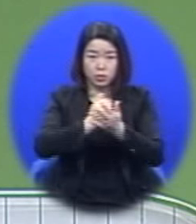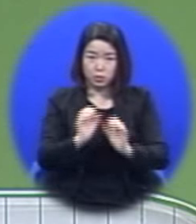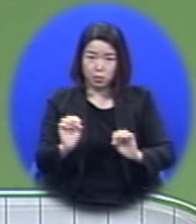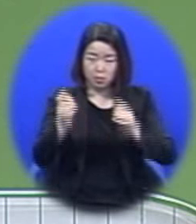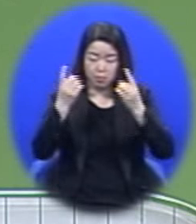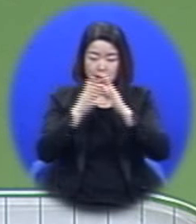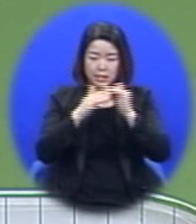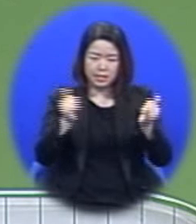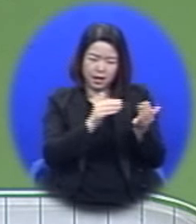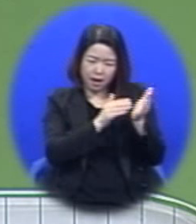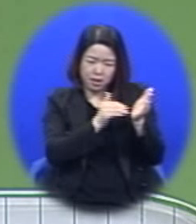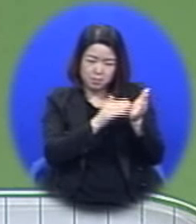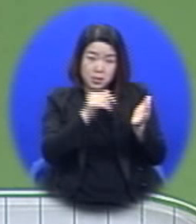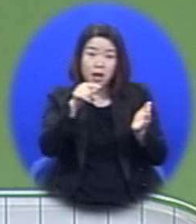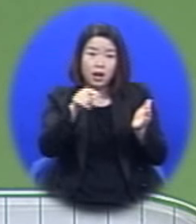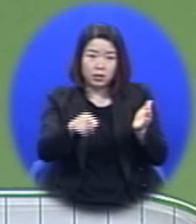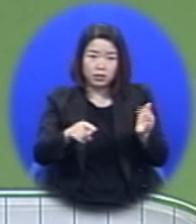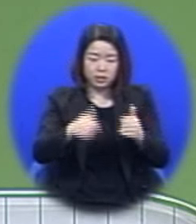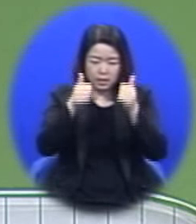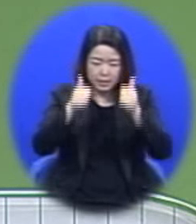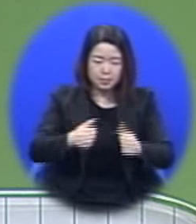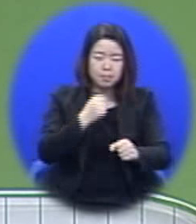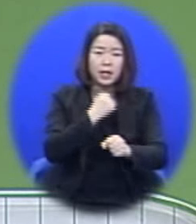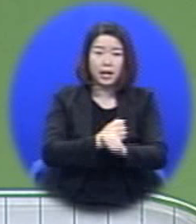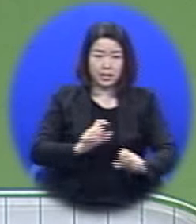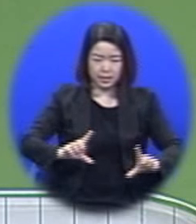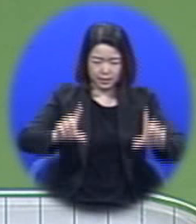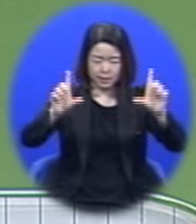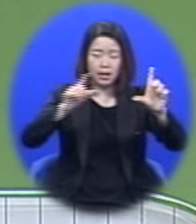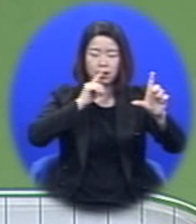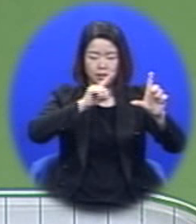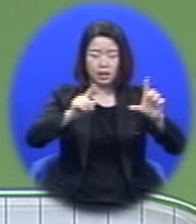사람들의 은밀한 것을 심판하시는 그날이라.